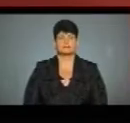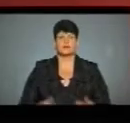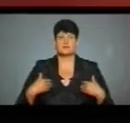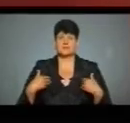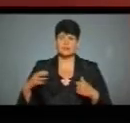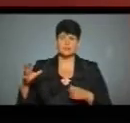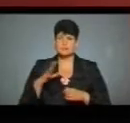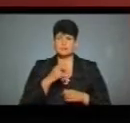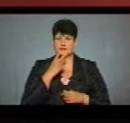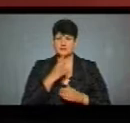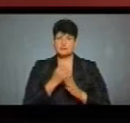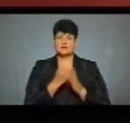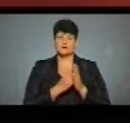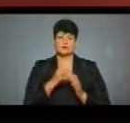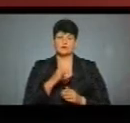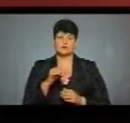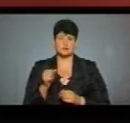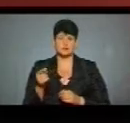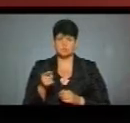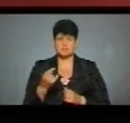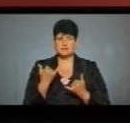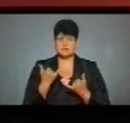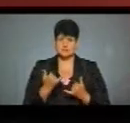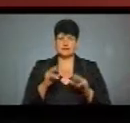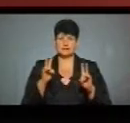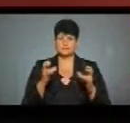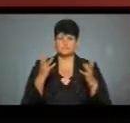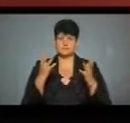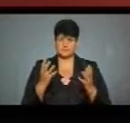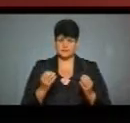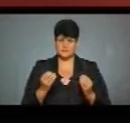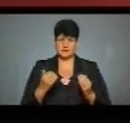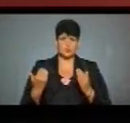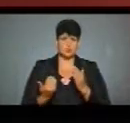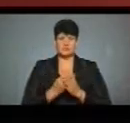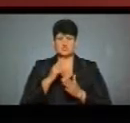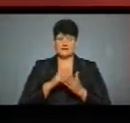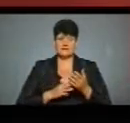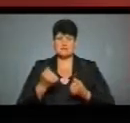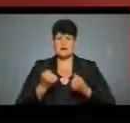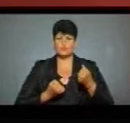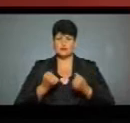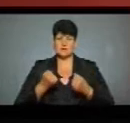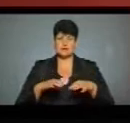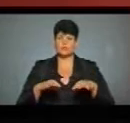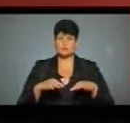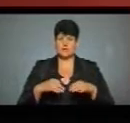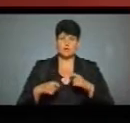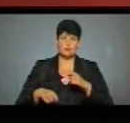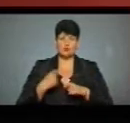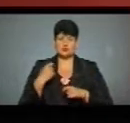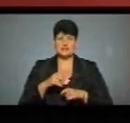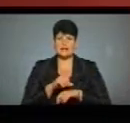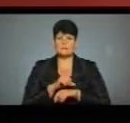вітання усім глядачам телеканалу ЮА Тернопіль. В ефірі програма «Тема дня». Нові штрафи за водіння автомобілів, які порушили митний